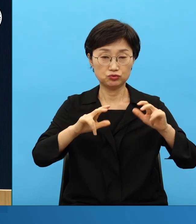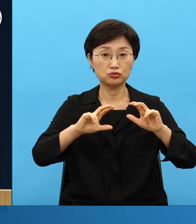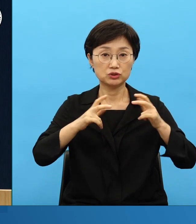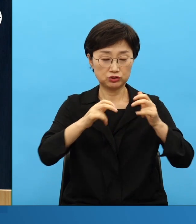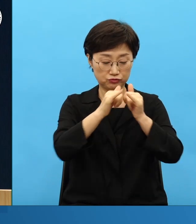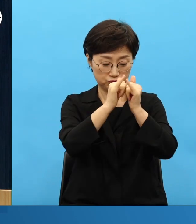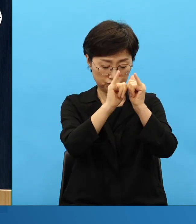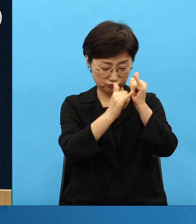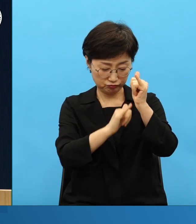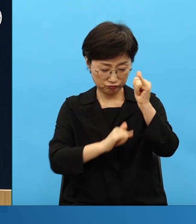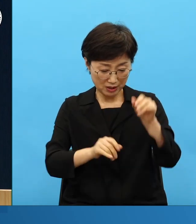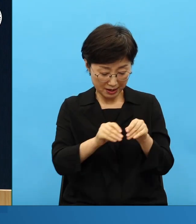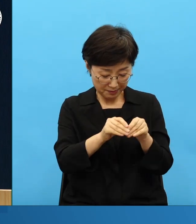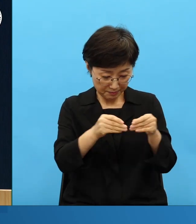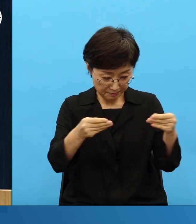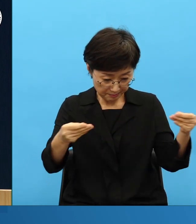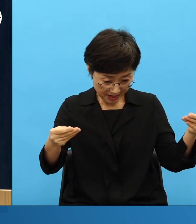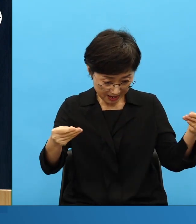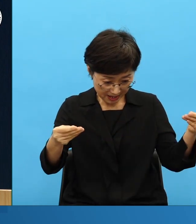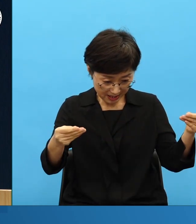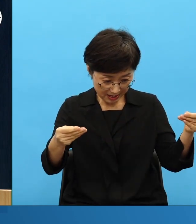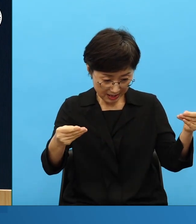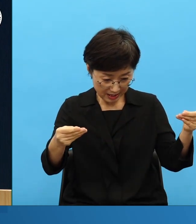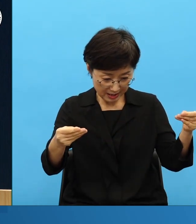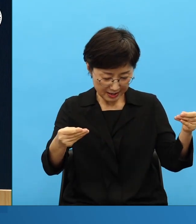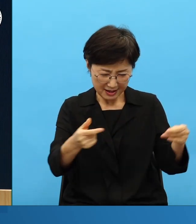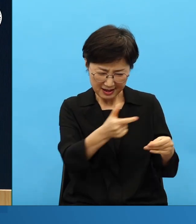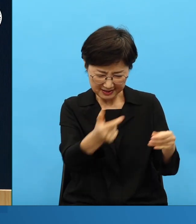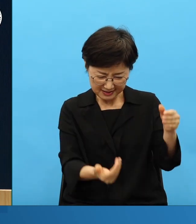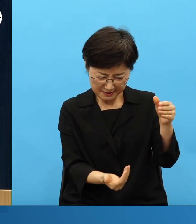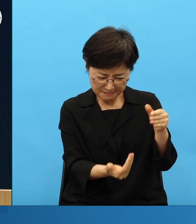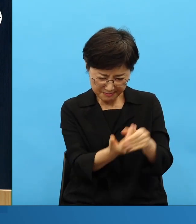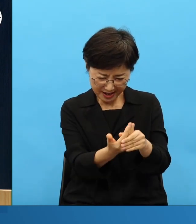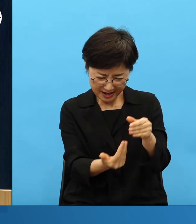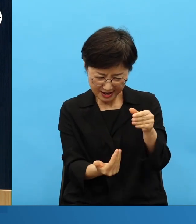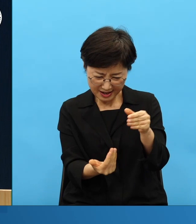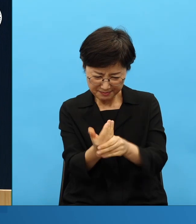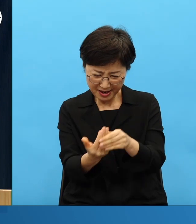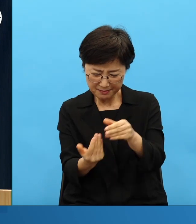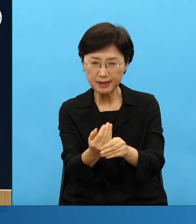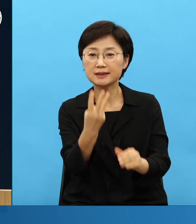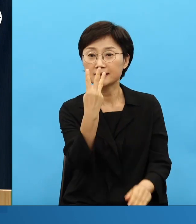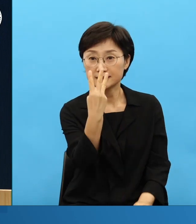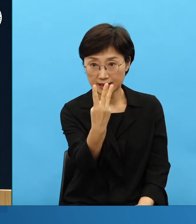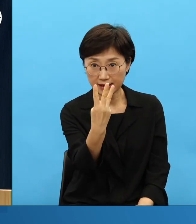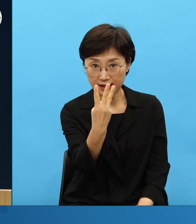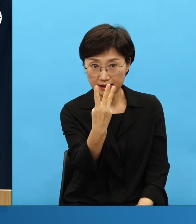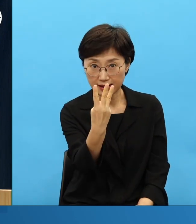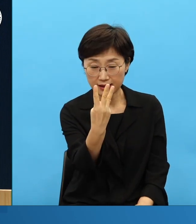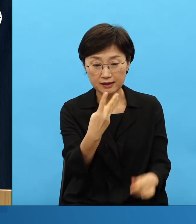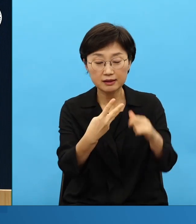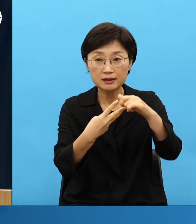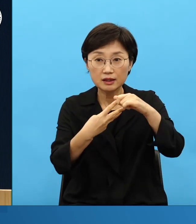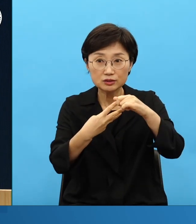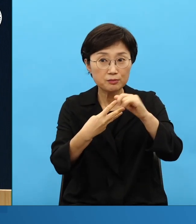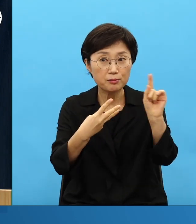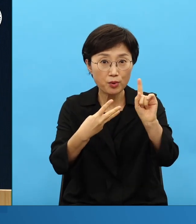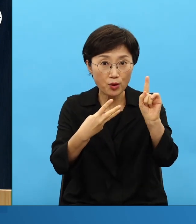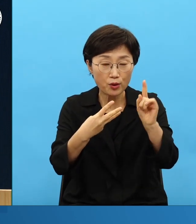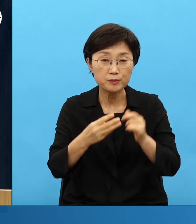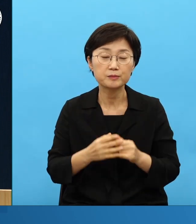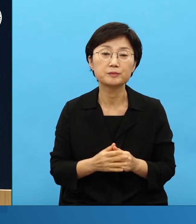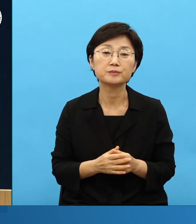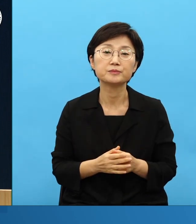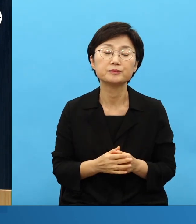터진 겁니다. There are 3 incidents that arose on this earth that nobody knew about. 그 첫 번째 사건이